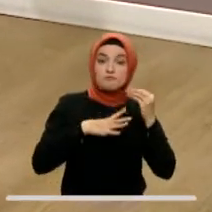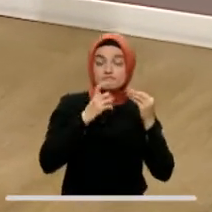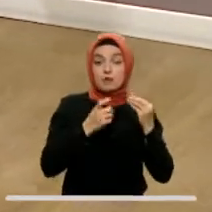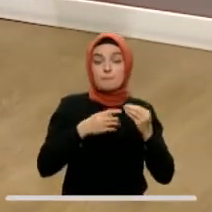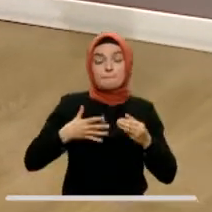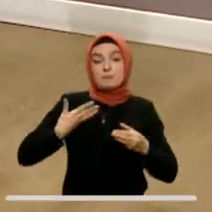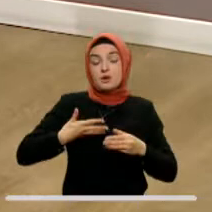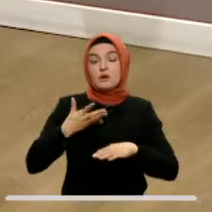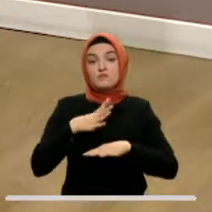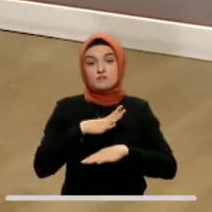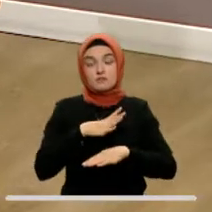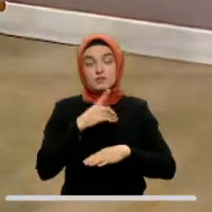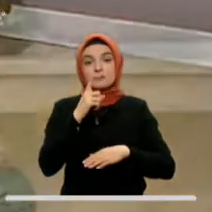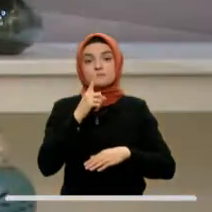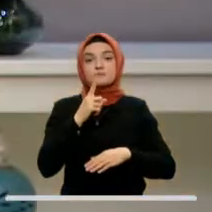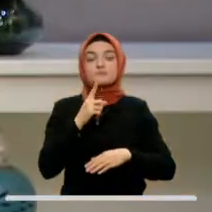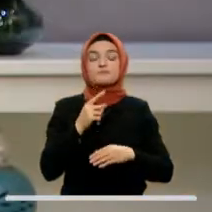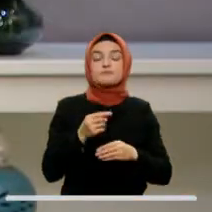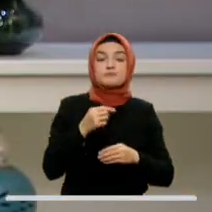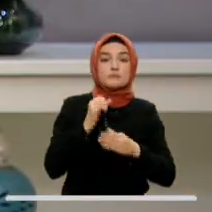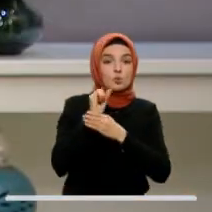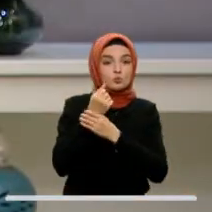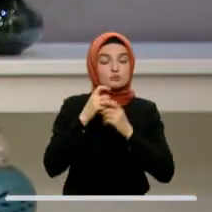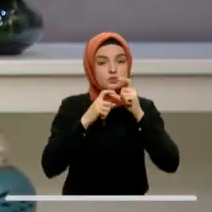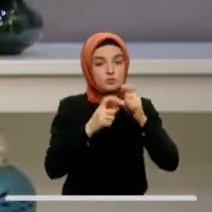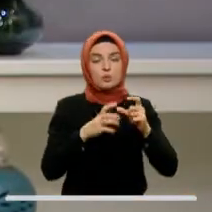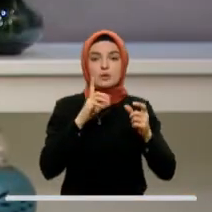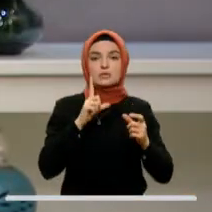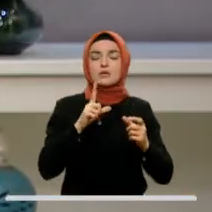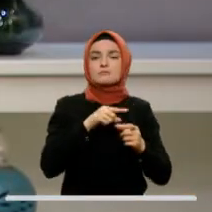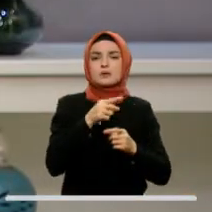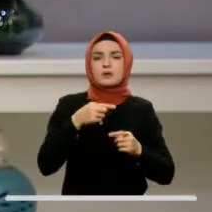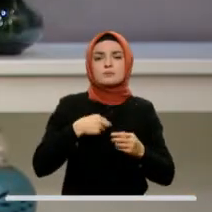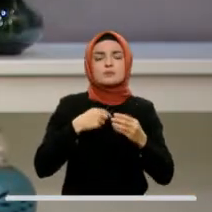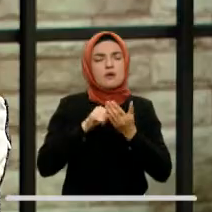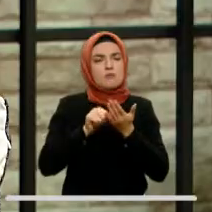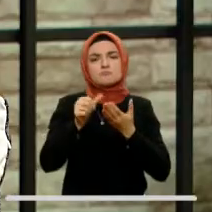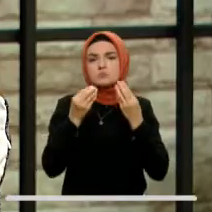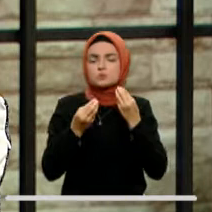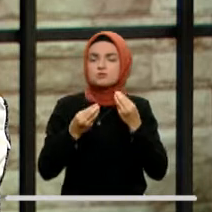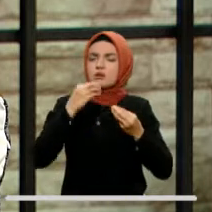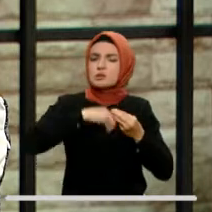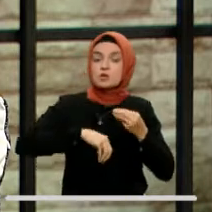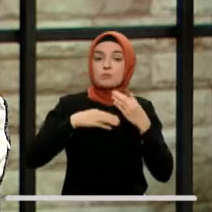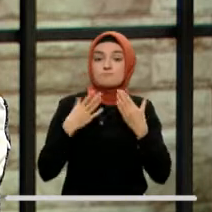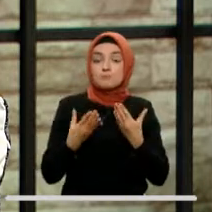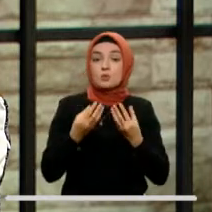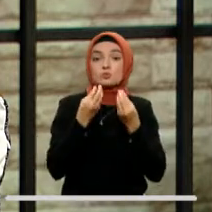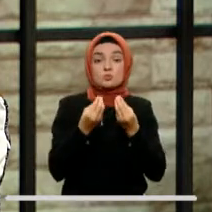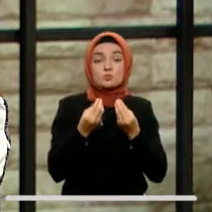ediyorsam bir diyetisyenle çalışabilirim bu noktada. Çünkü bazen biz her şey güzel zannediyoruz ama aslında çocuk doğru düzgün yiyip